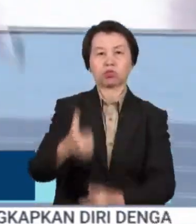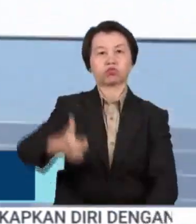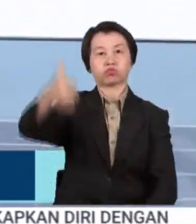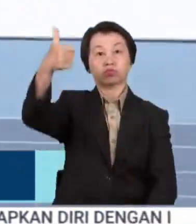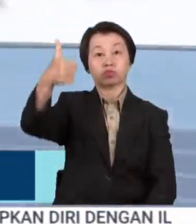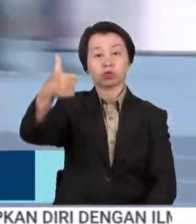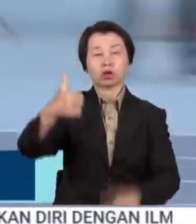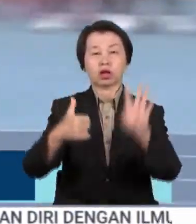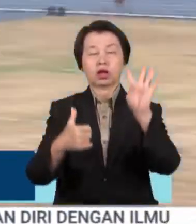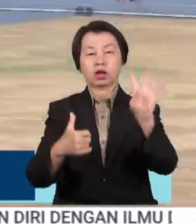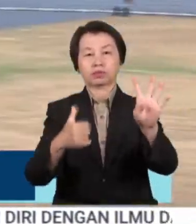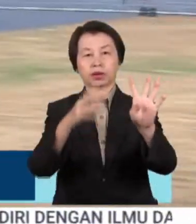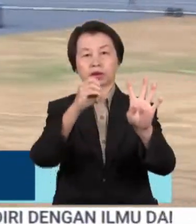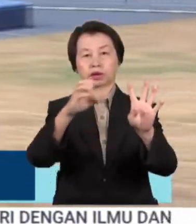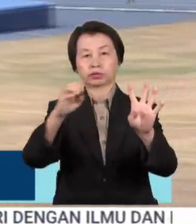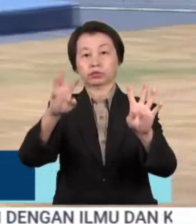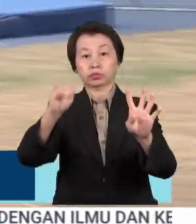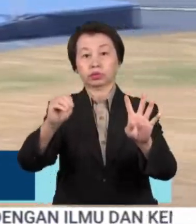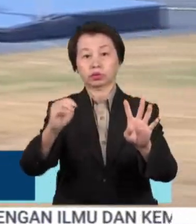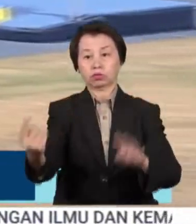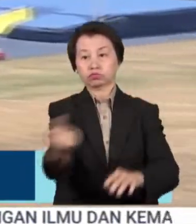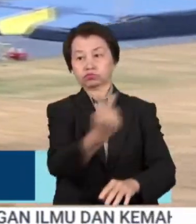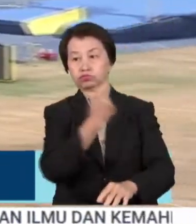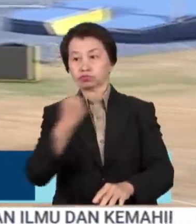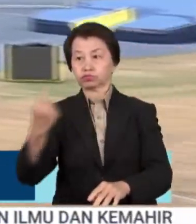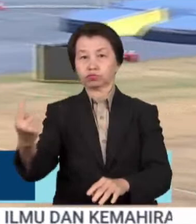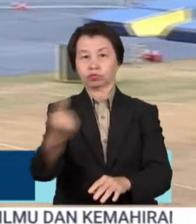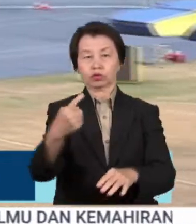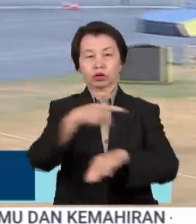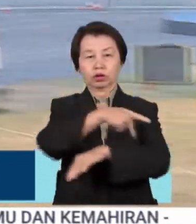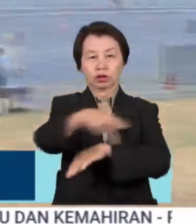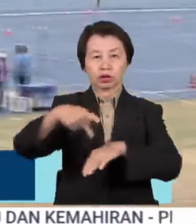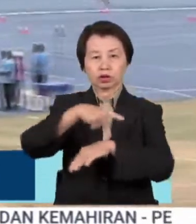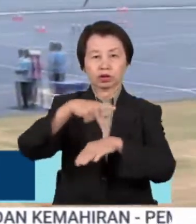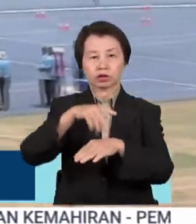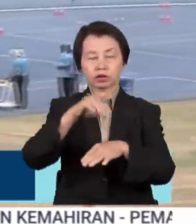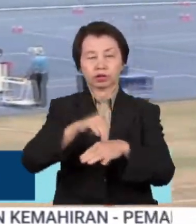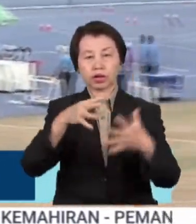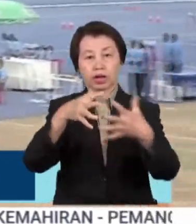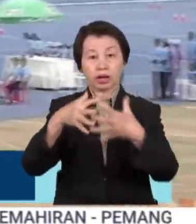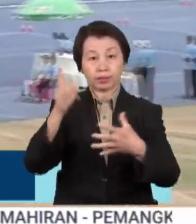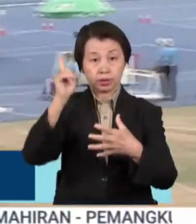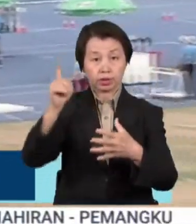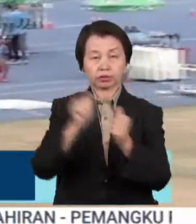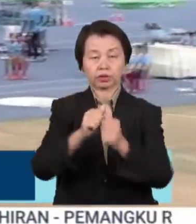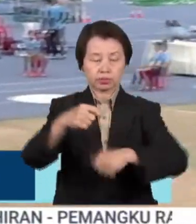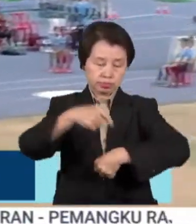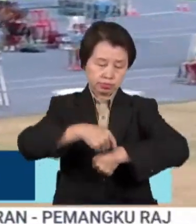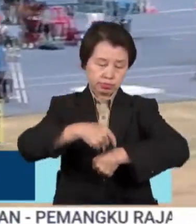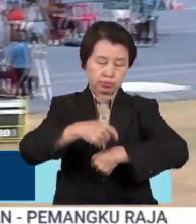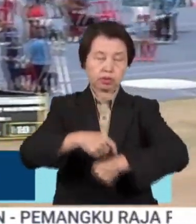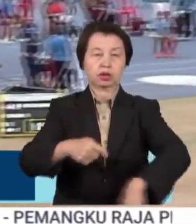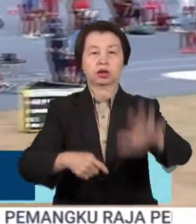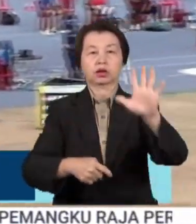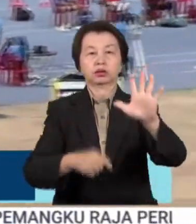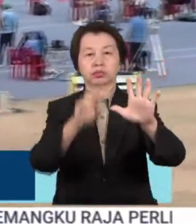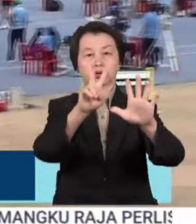acara 400 meter kejohanan trek dan padang di Colorado hari ini dengan catatan masa